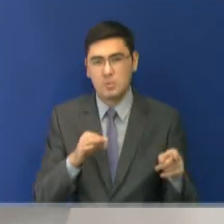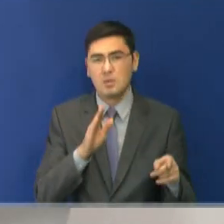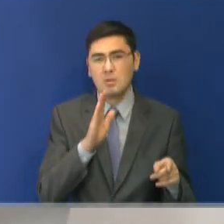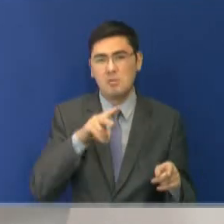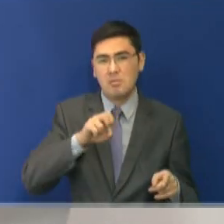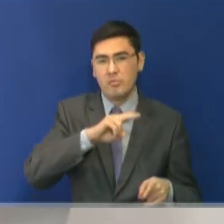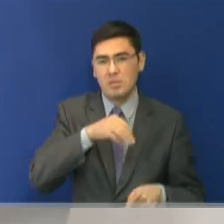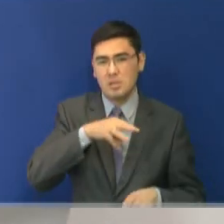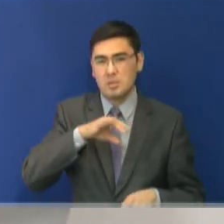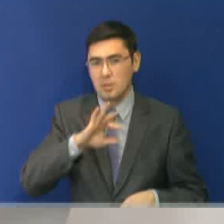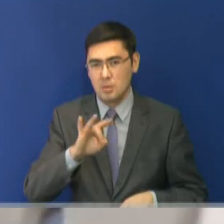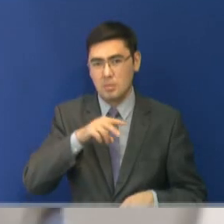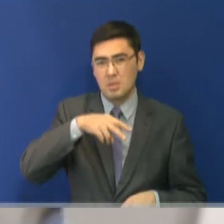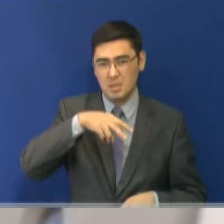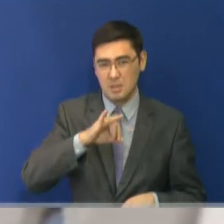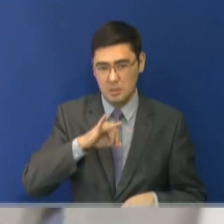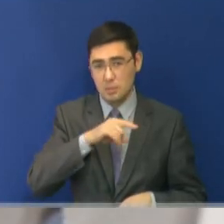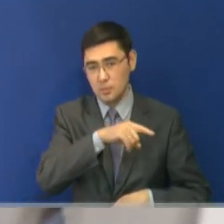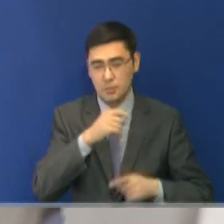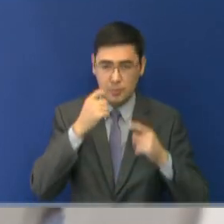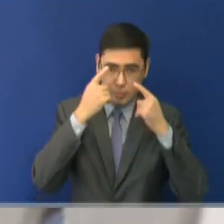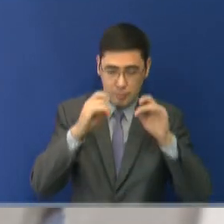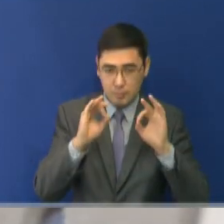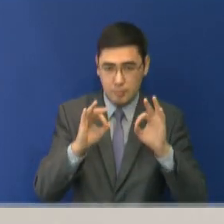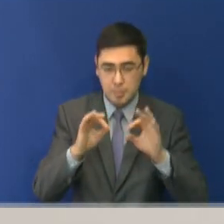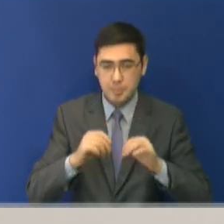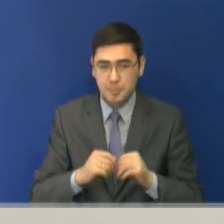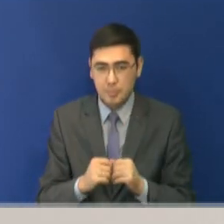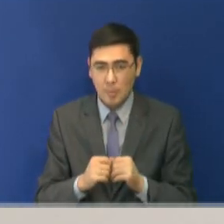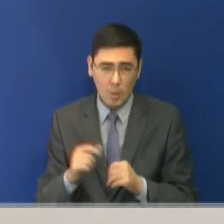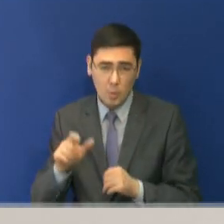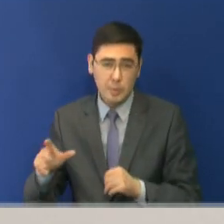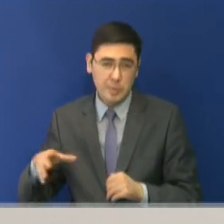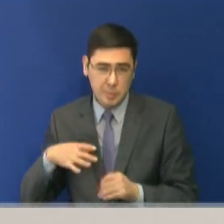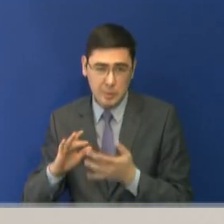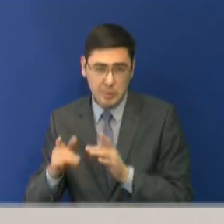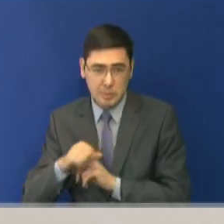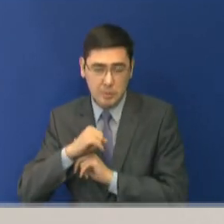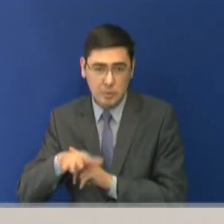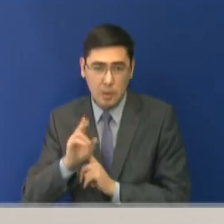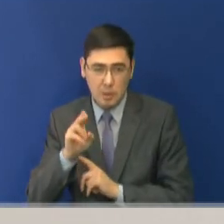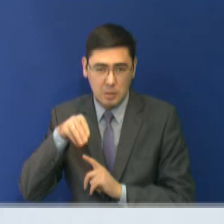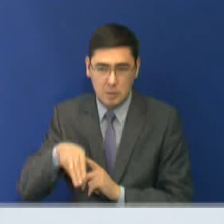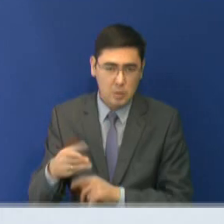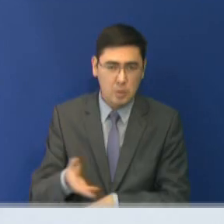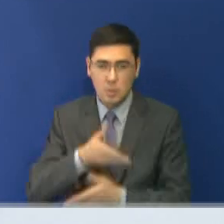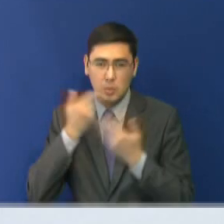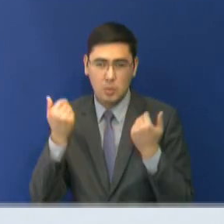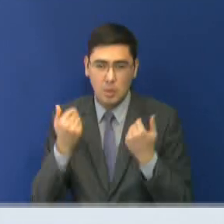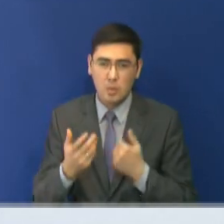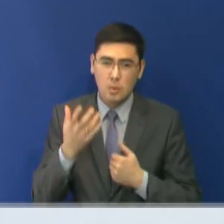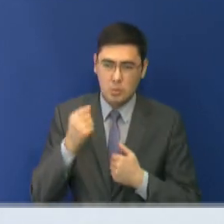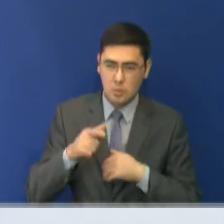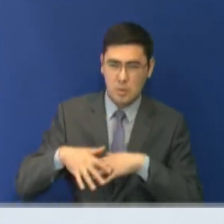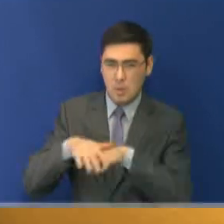жители Восточно-Казахстанской области в социальных сетях жаловались на работу аппаратов компьютерной томографии и их загруженность, а некоторые вовсе говорили